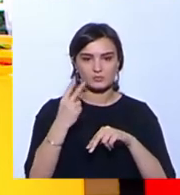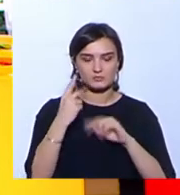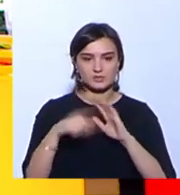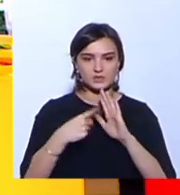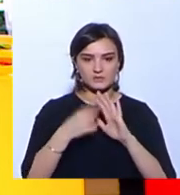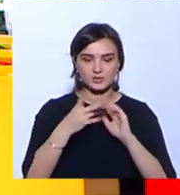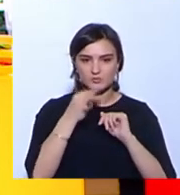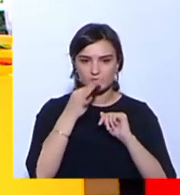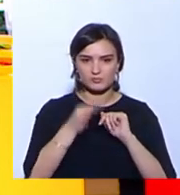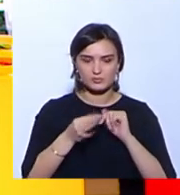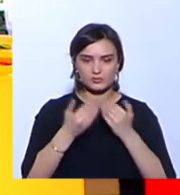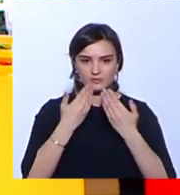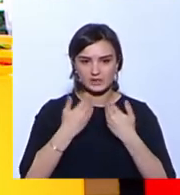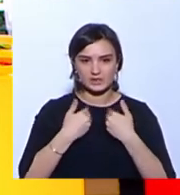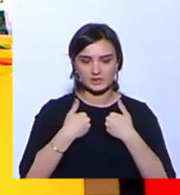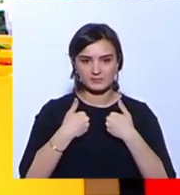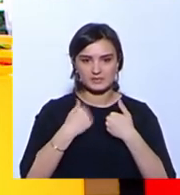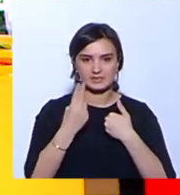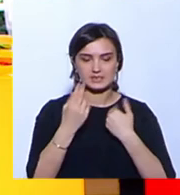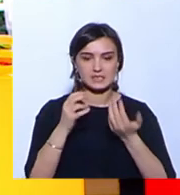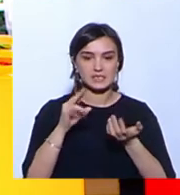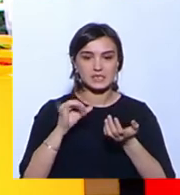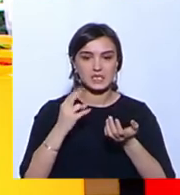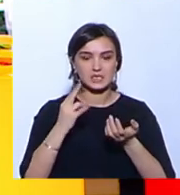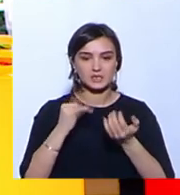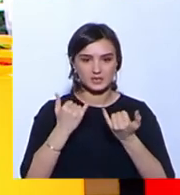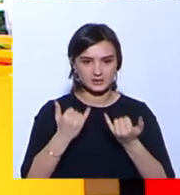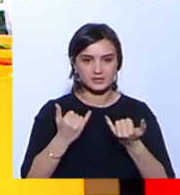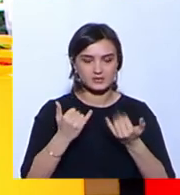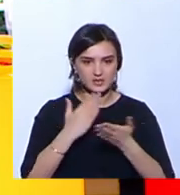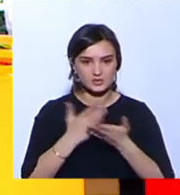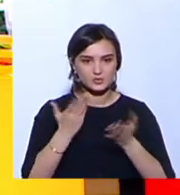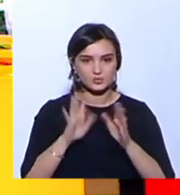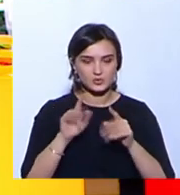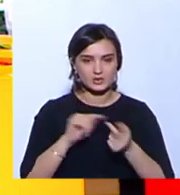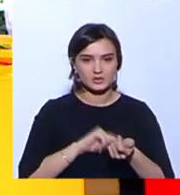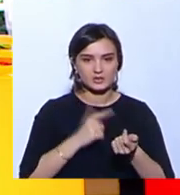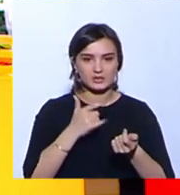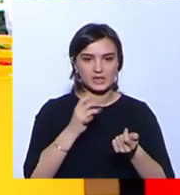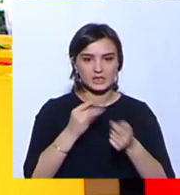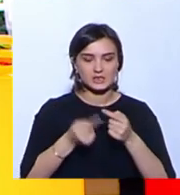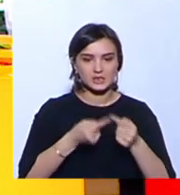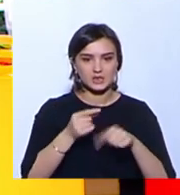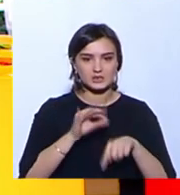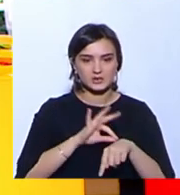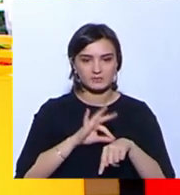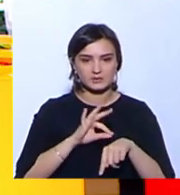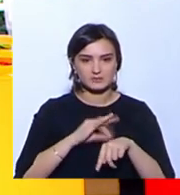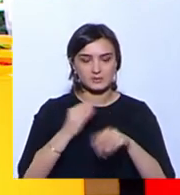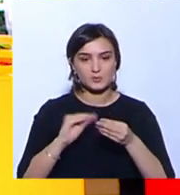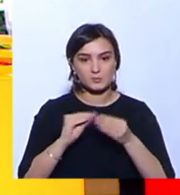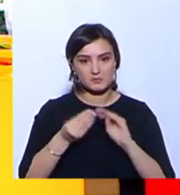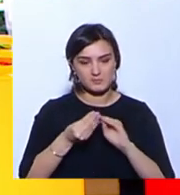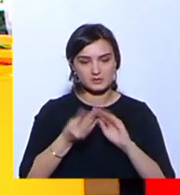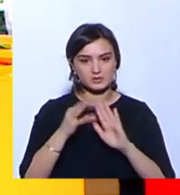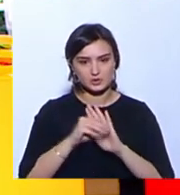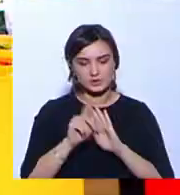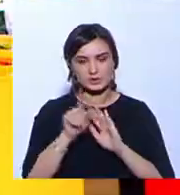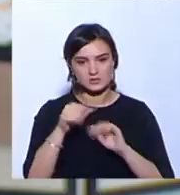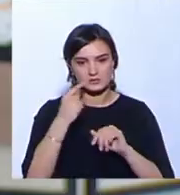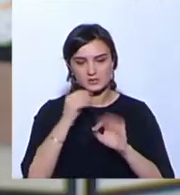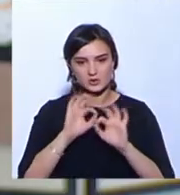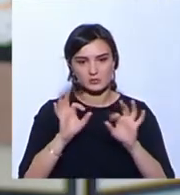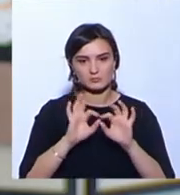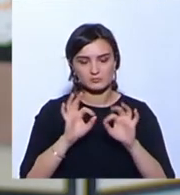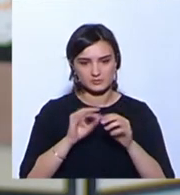უნდა უპასუხოთ. გვეკითხებიან, ცელიაკია დღეს განიხილება თუ არა გენეტიკურ დაავადებათა რიცხვში, ანუ იმ პრობლემათა რიცხვში, რომელზედაც თქვენ